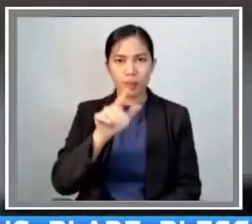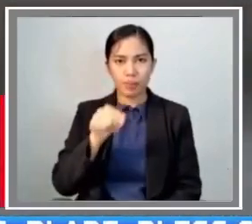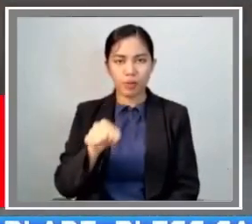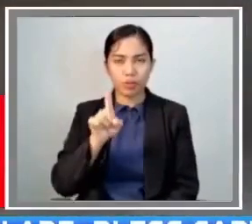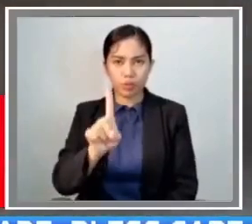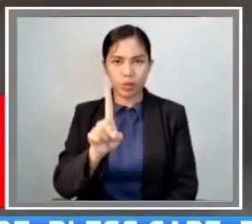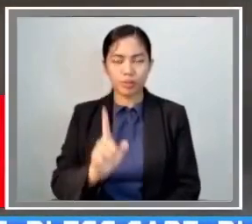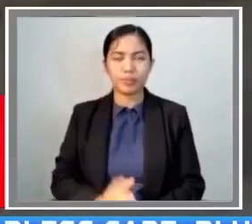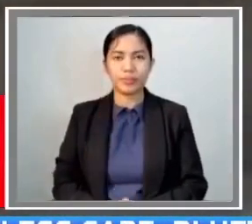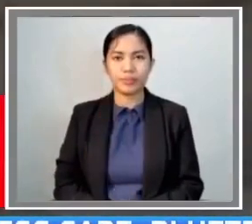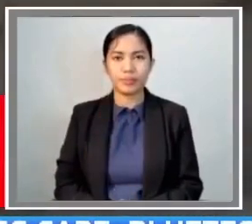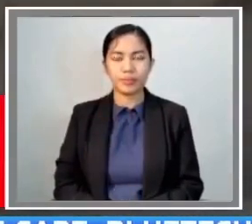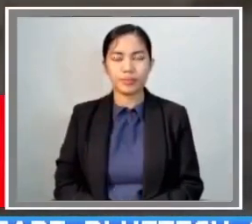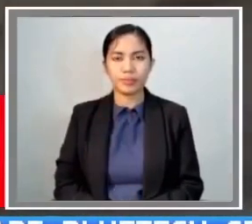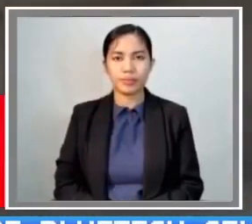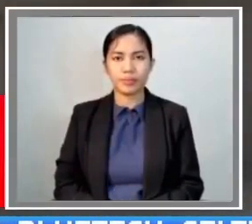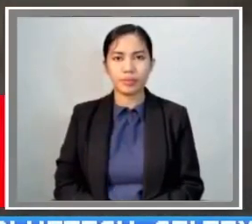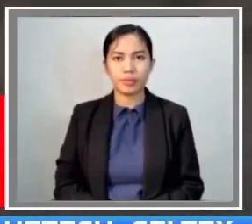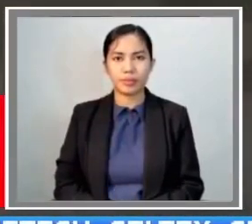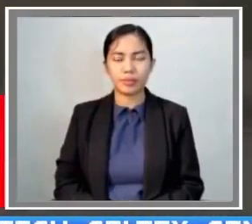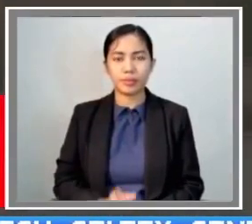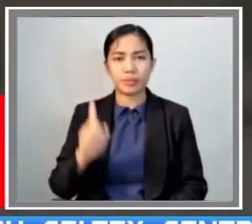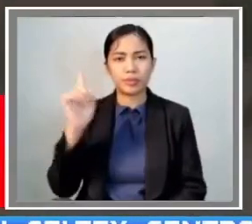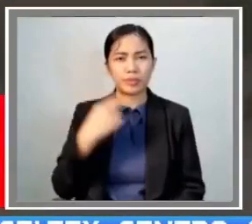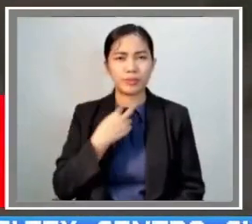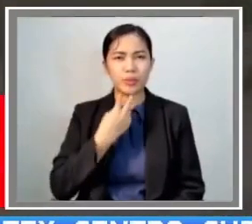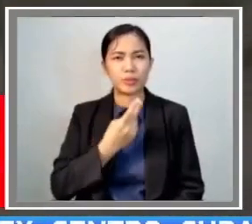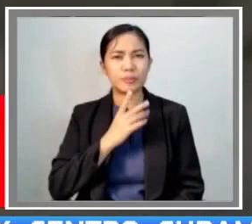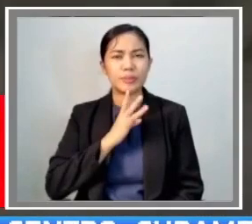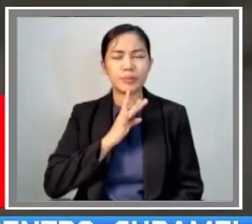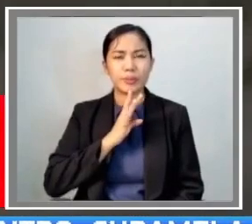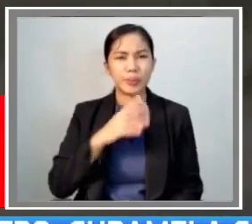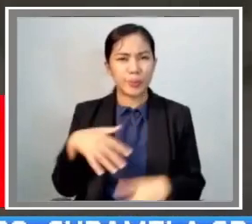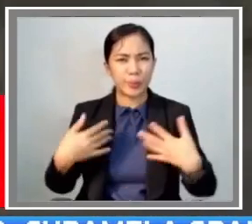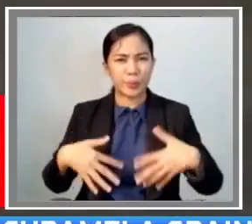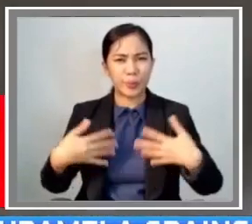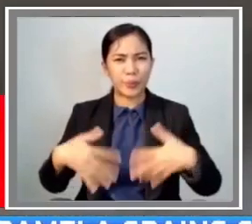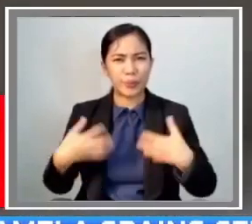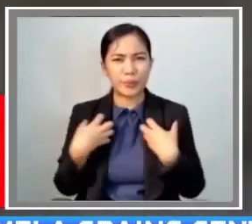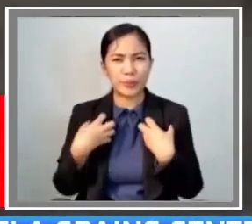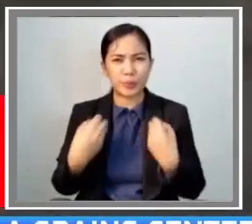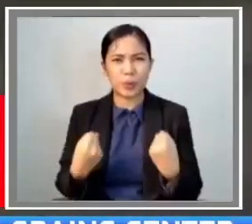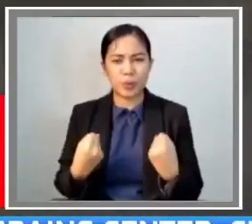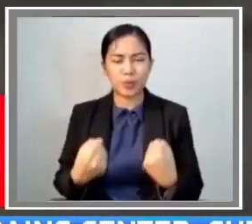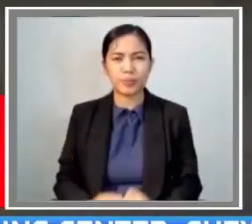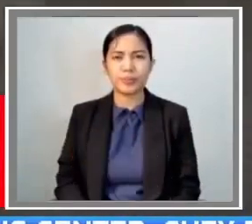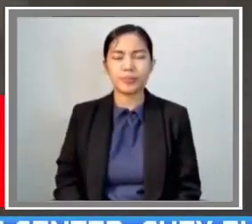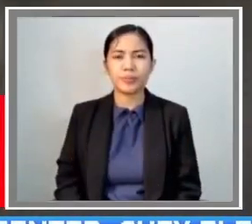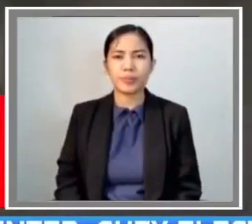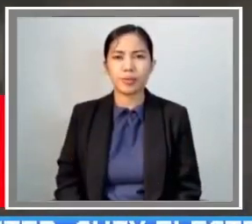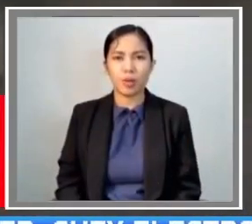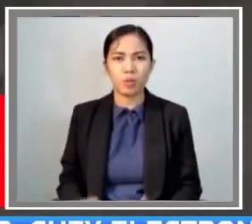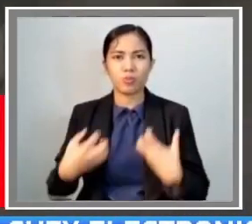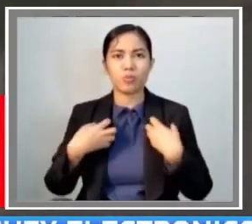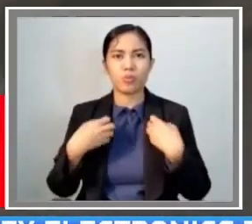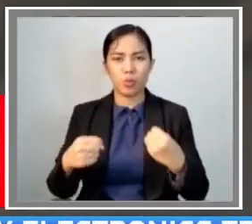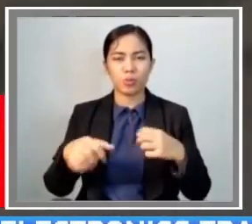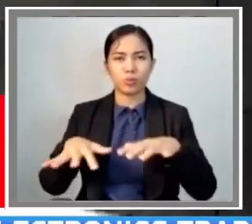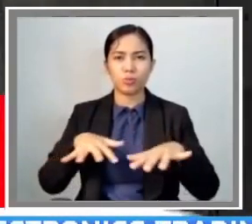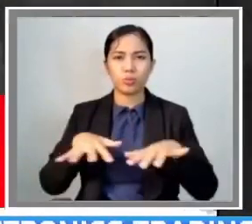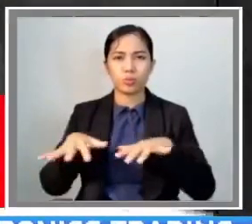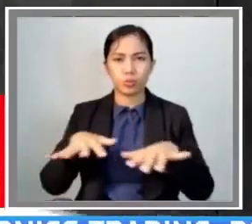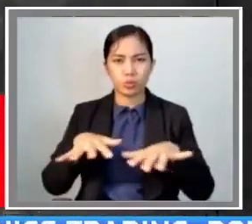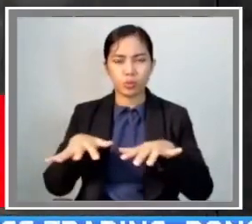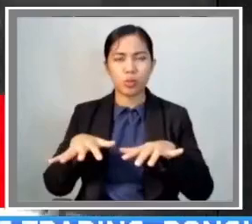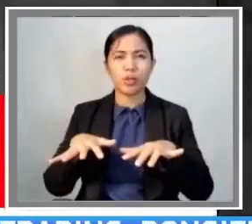Diyos ko po, lakas. Tingnan niyo yung anong namin. Sa lakas ng pagyanig, halos sumayaw na ang ilaw sa isang